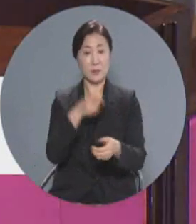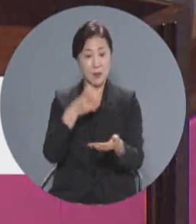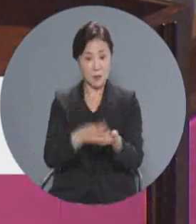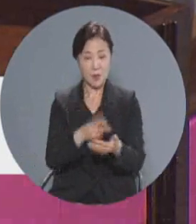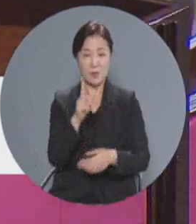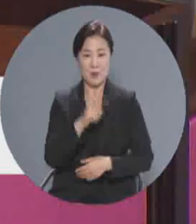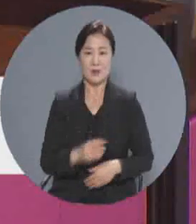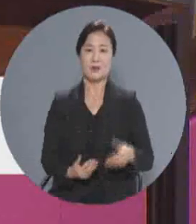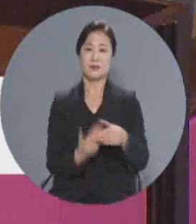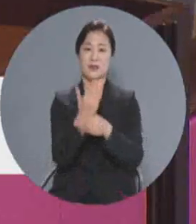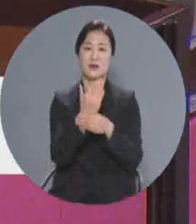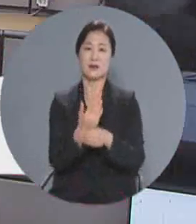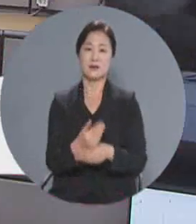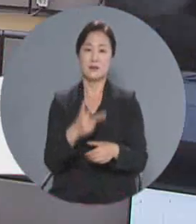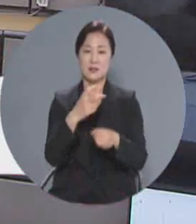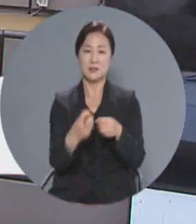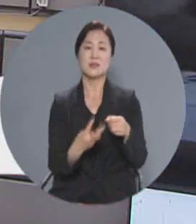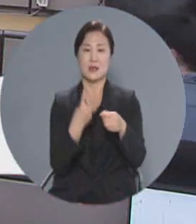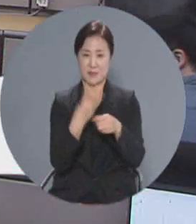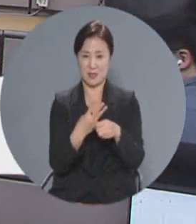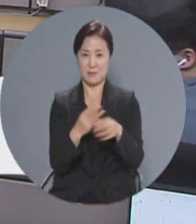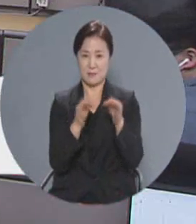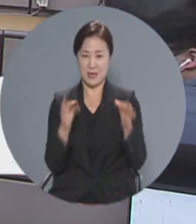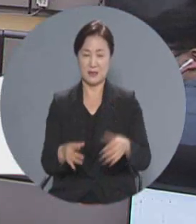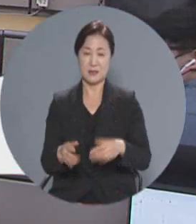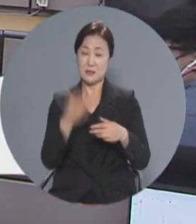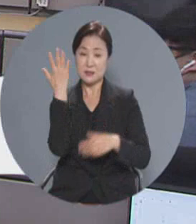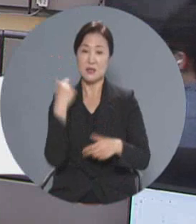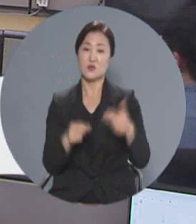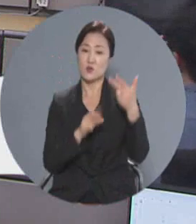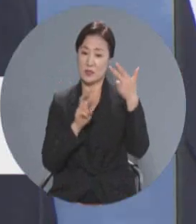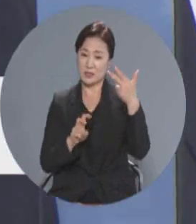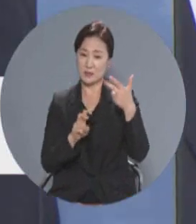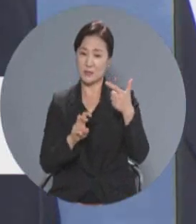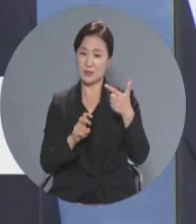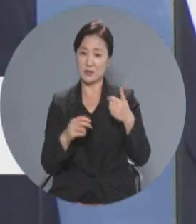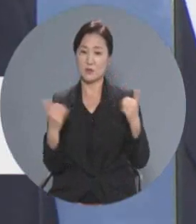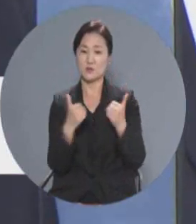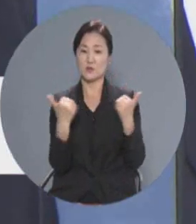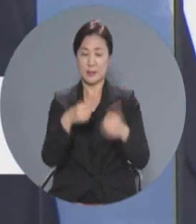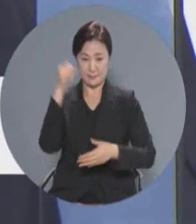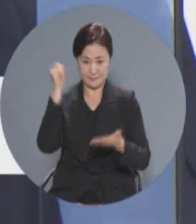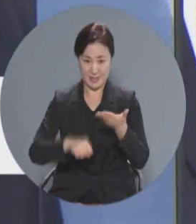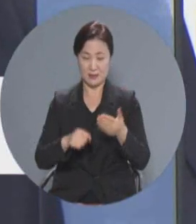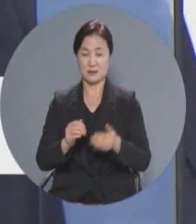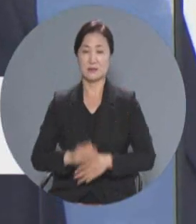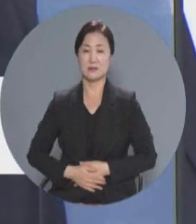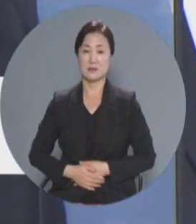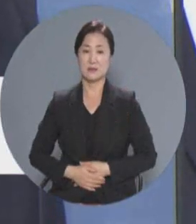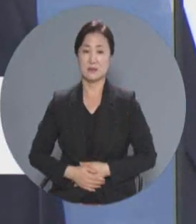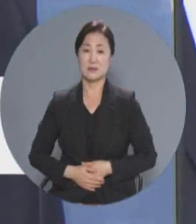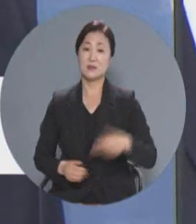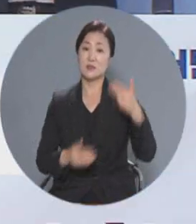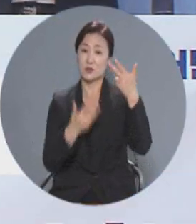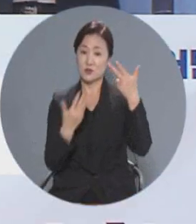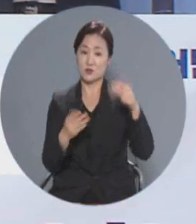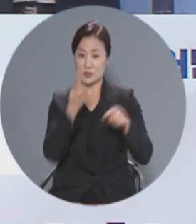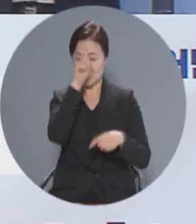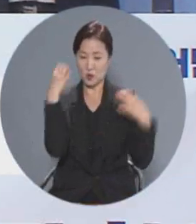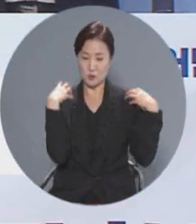여순사건특별법은 사건 발발 73년 만인 지난 6월 29일 국회 본회의를 통과해 지난 9일 정부로